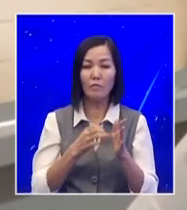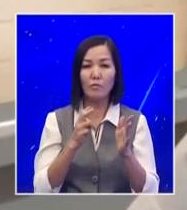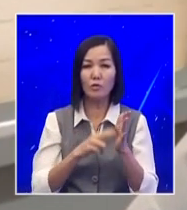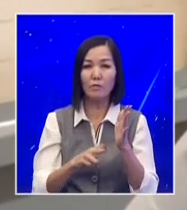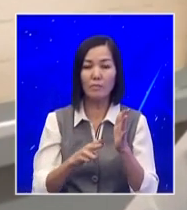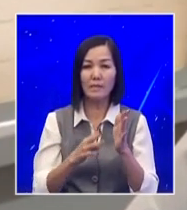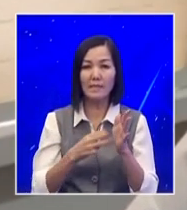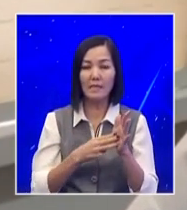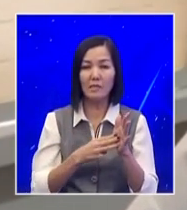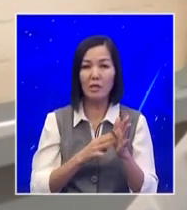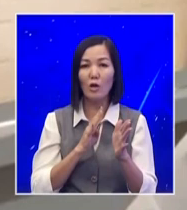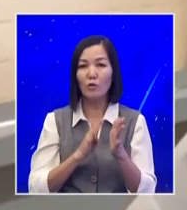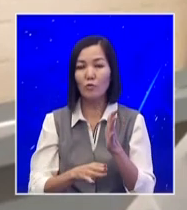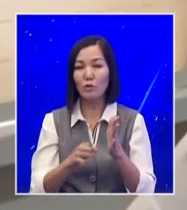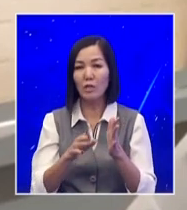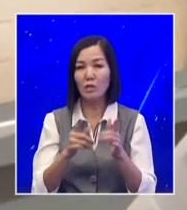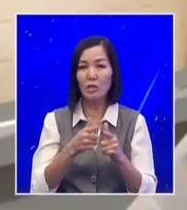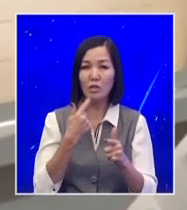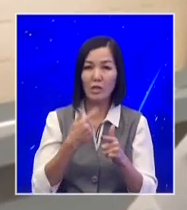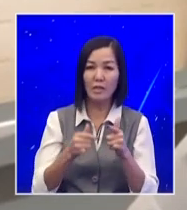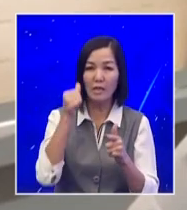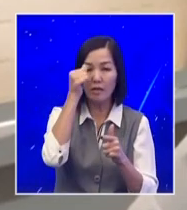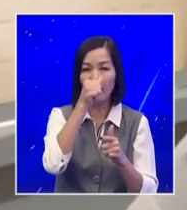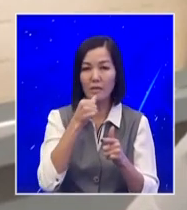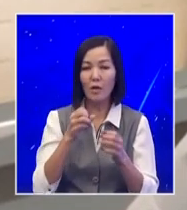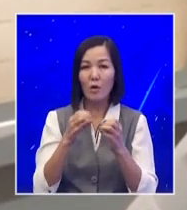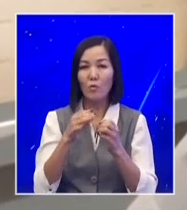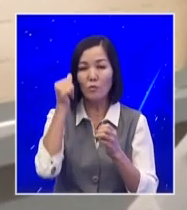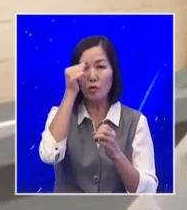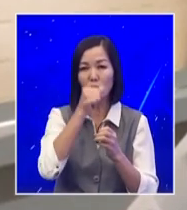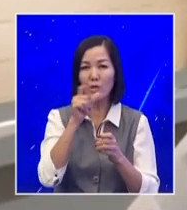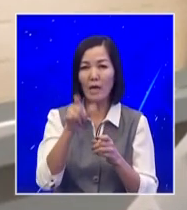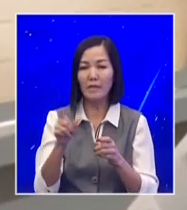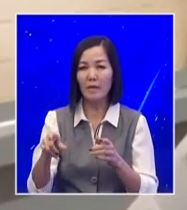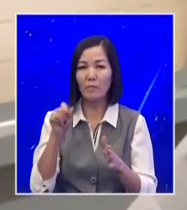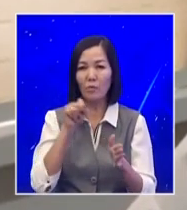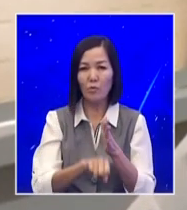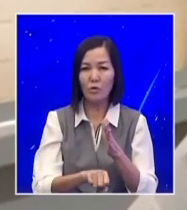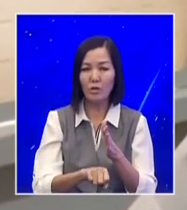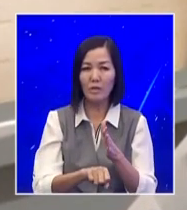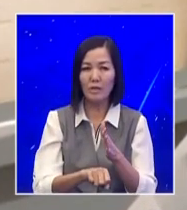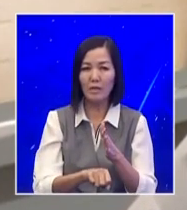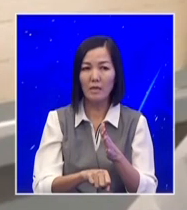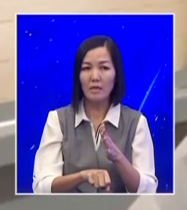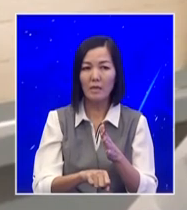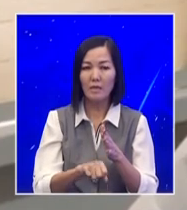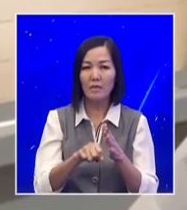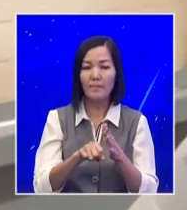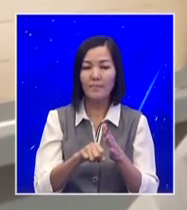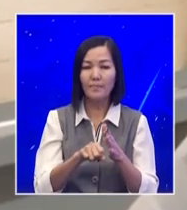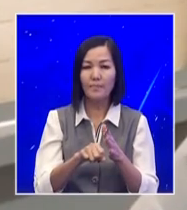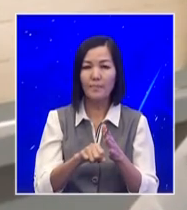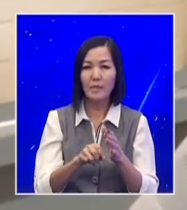1978 жыл мен 90-шы жылдардың аралығында 13 жыл бойы адам өлтіріп, жалпы 50 шақты адамды өлтірді деп есептелетін Чикатилоның ісі бойынша